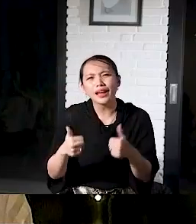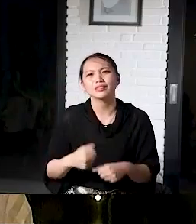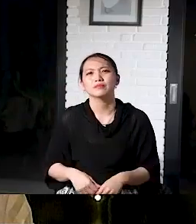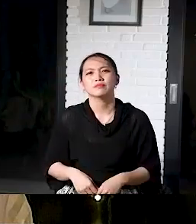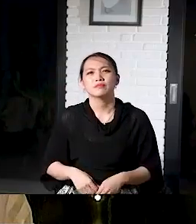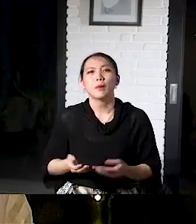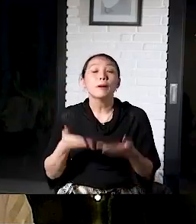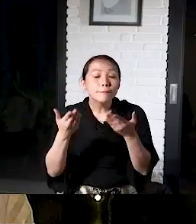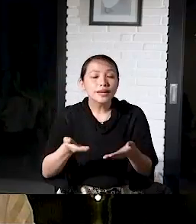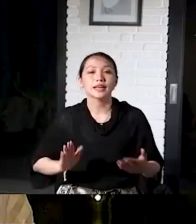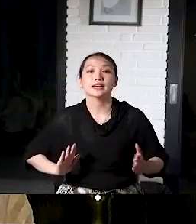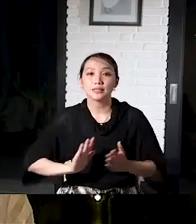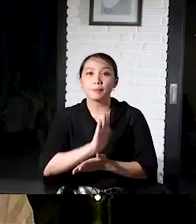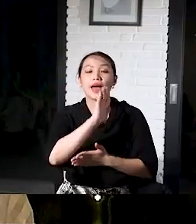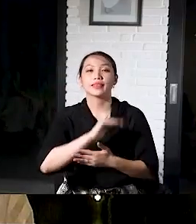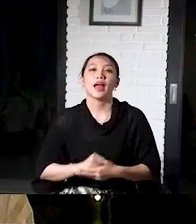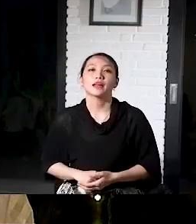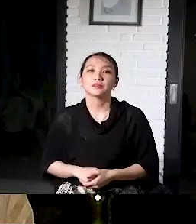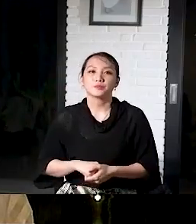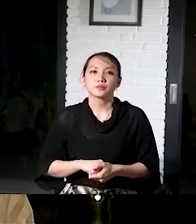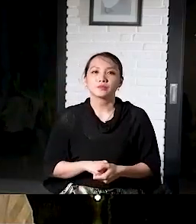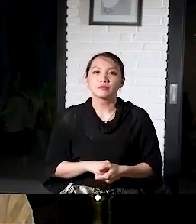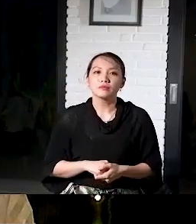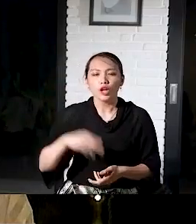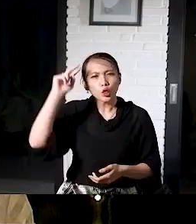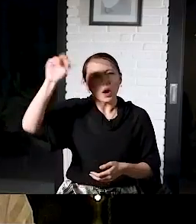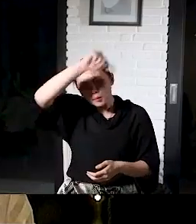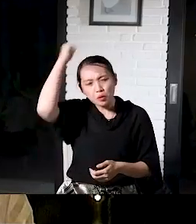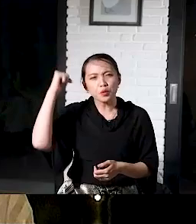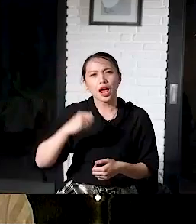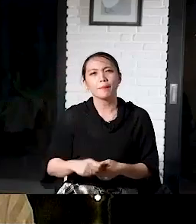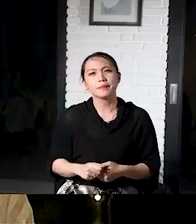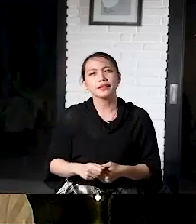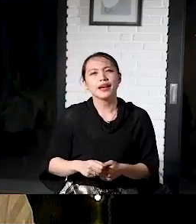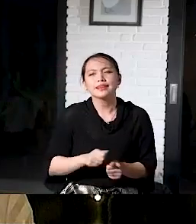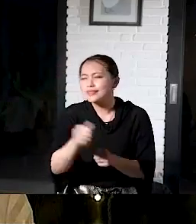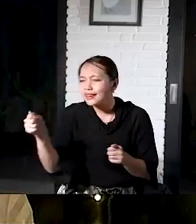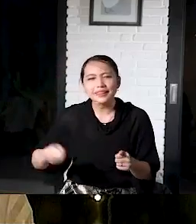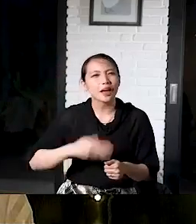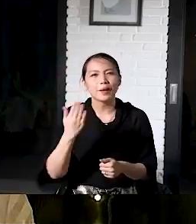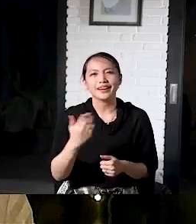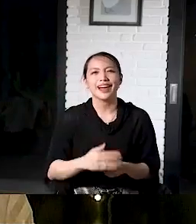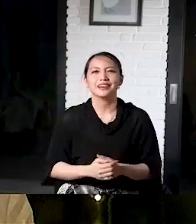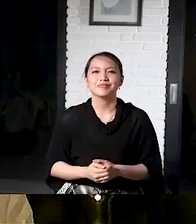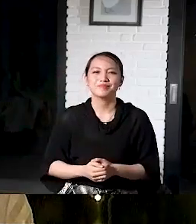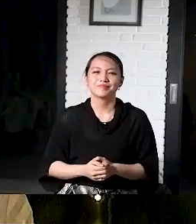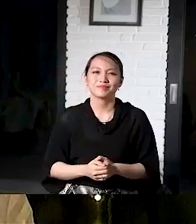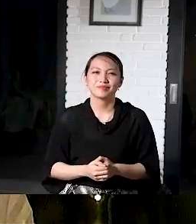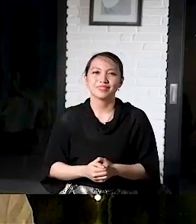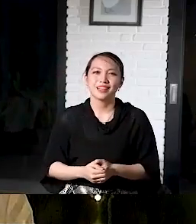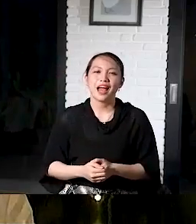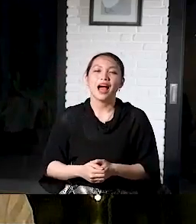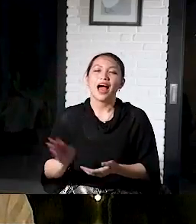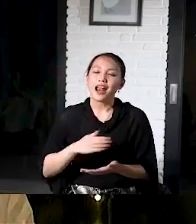大的神他要给我一个机会 他会给你一个 机会不管你是谁 saya